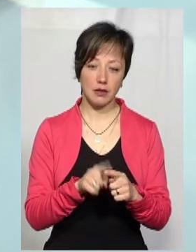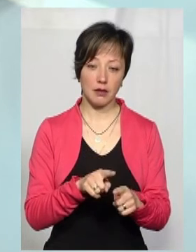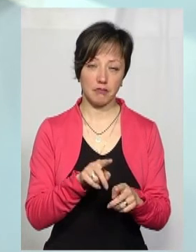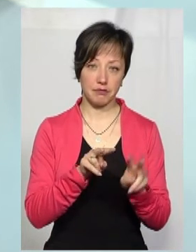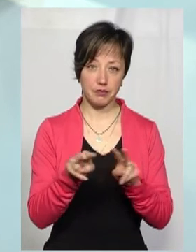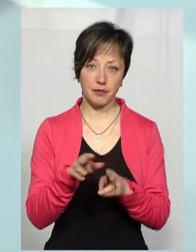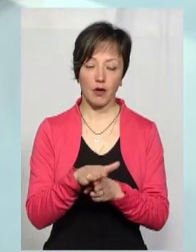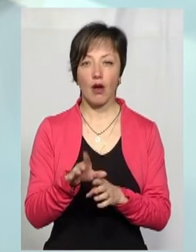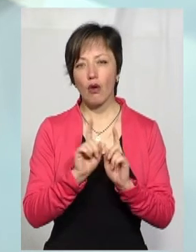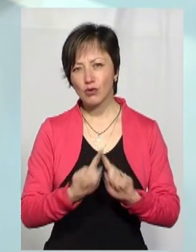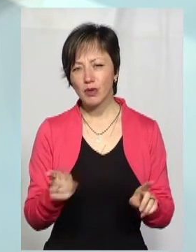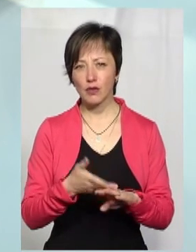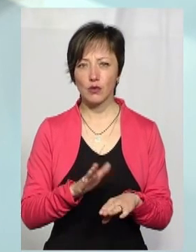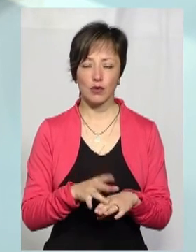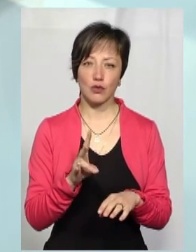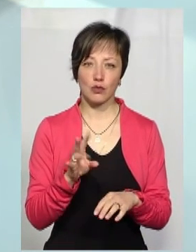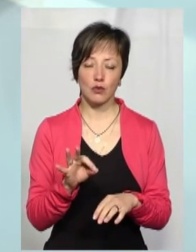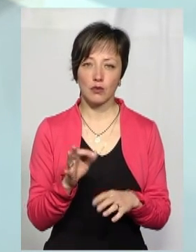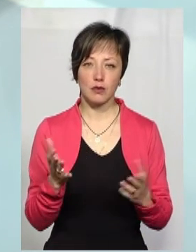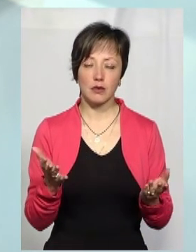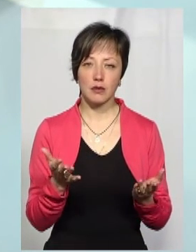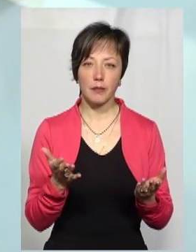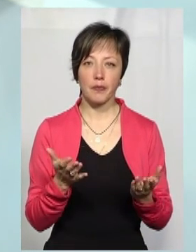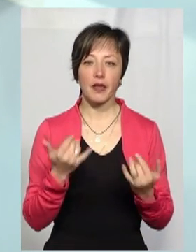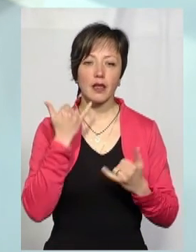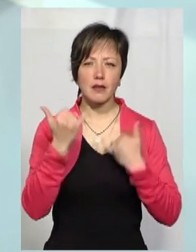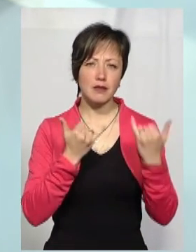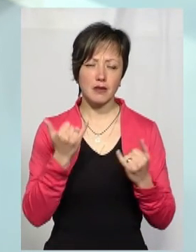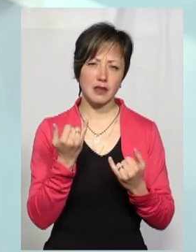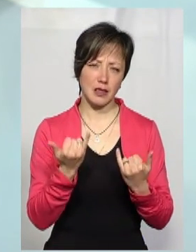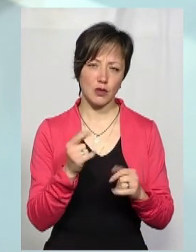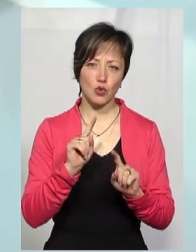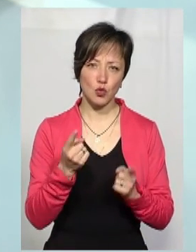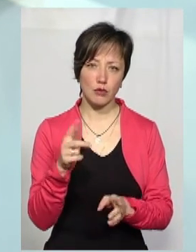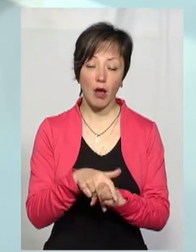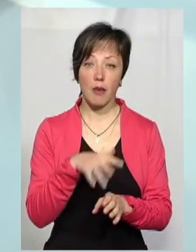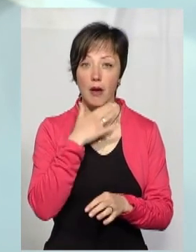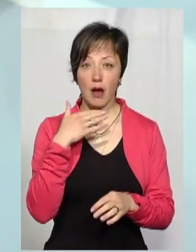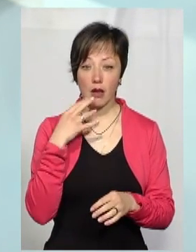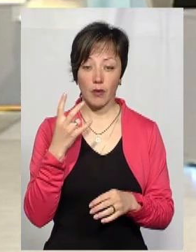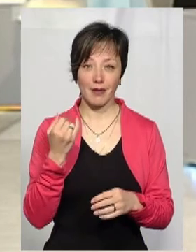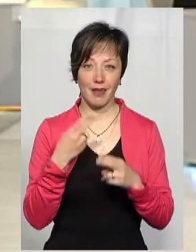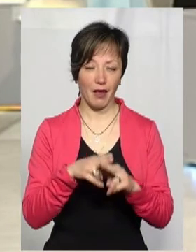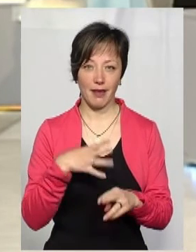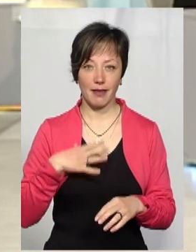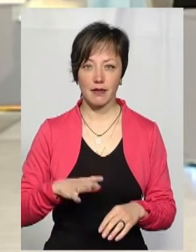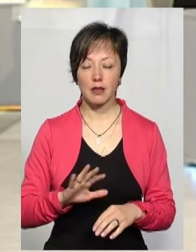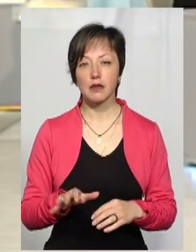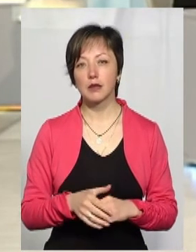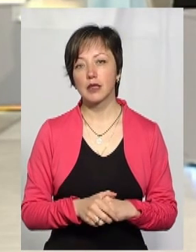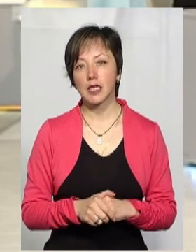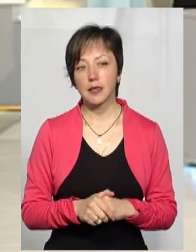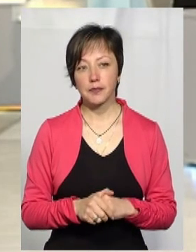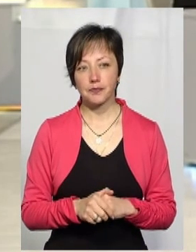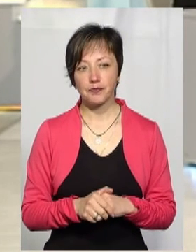щоб якихось особливих труднощів, ну, дуже великий навал зараз телефонних дзвінків, тому кажу, не завжди техніка витримує, а